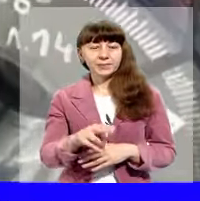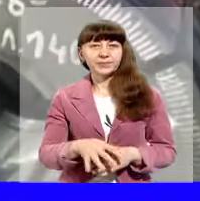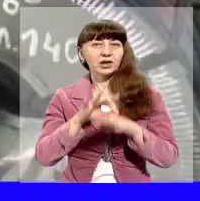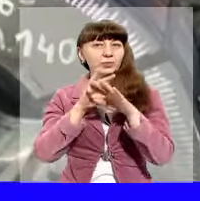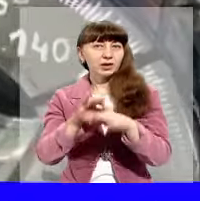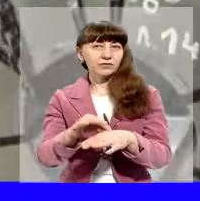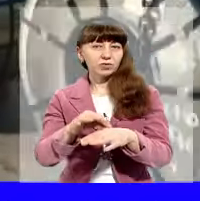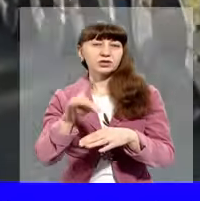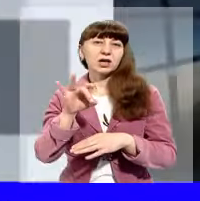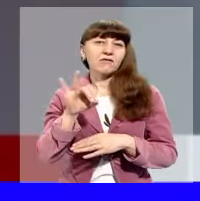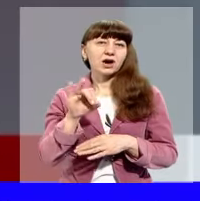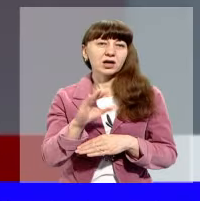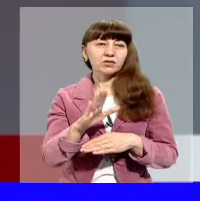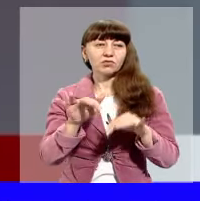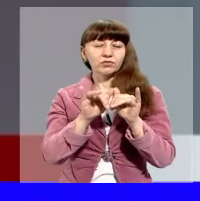2,7 миллион тоннаға жетті.